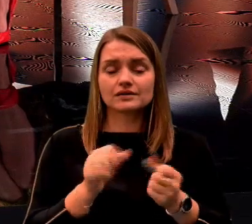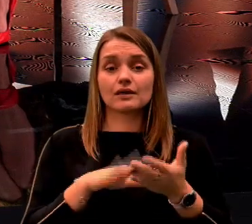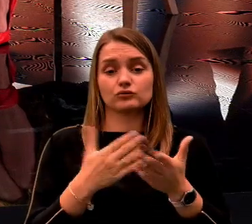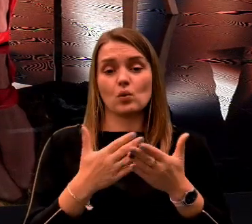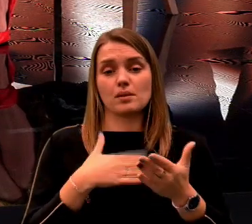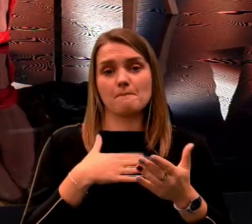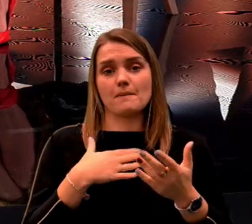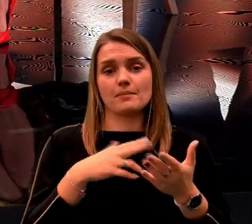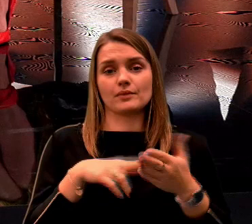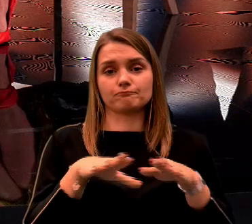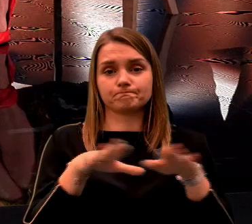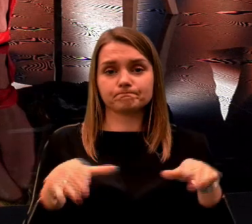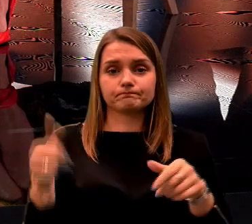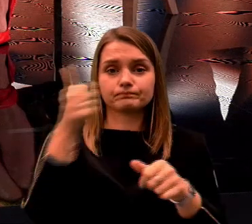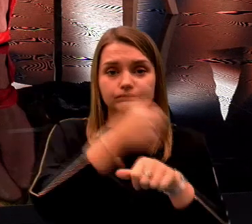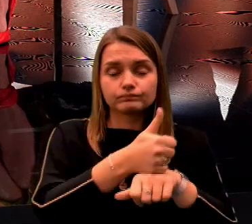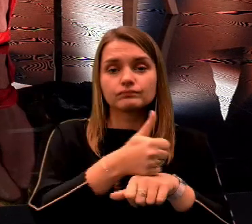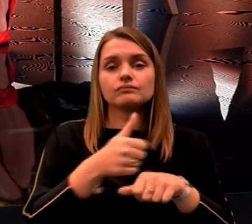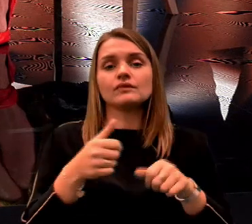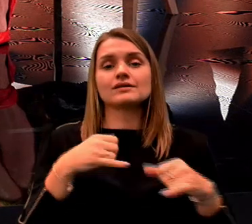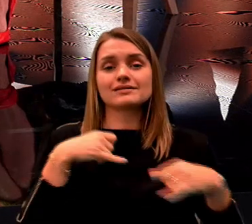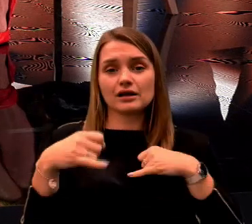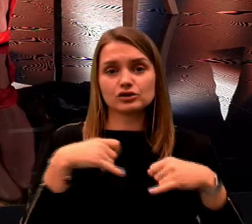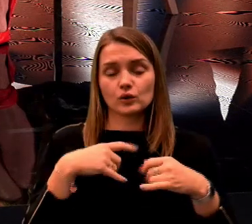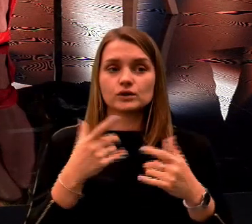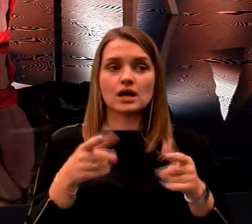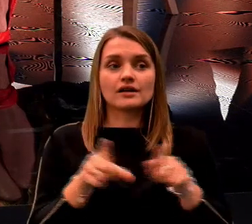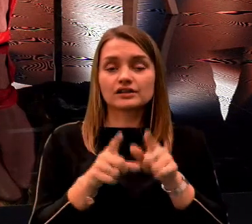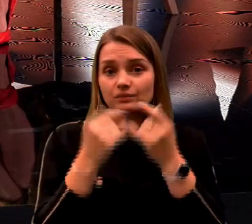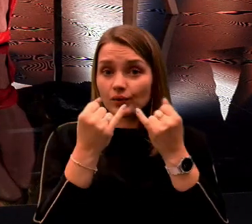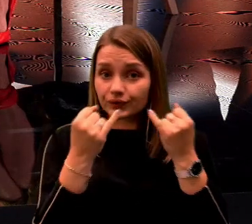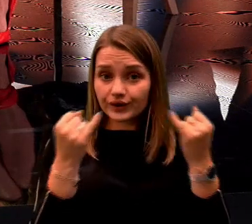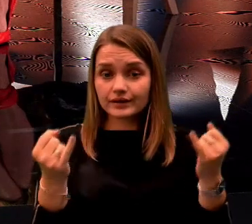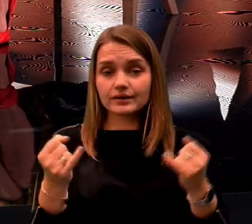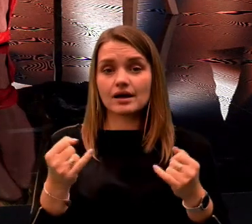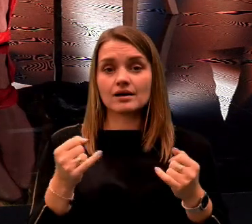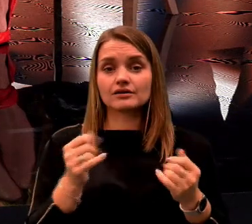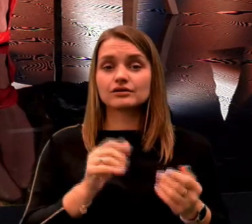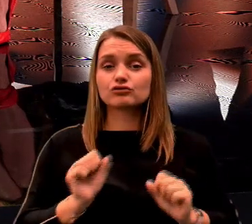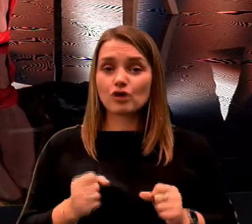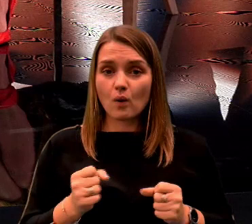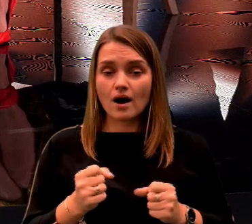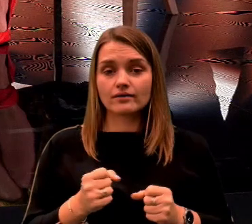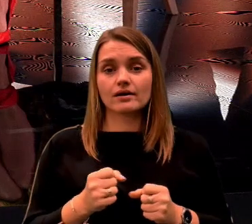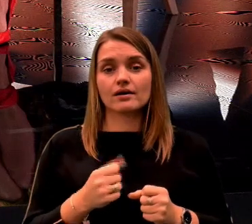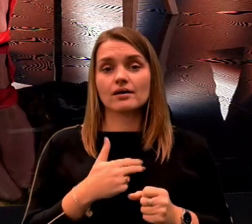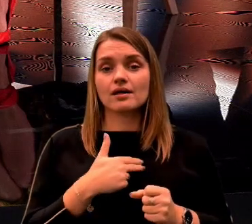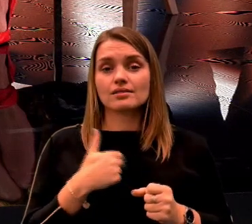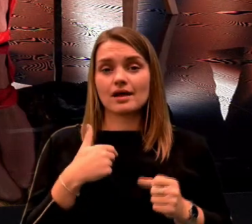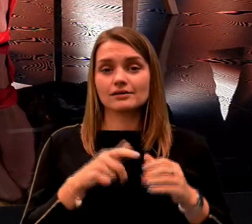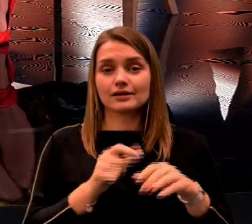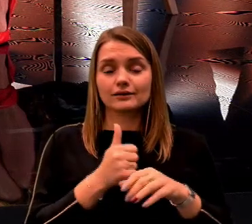prawda, zarządczy, że zupełnie inne procesy nas tam często wynoszą, prawda. Tutaj my